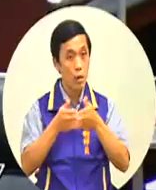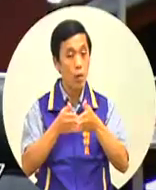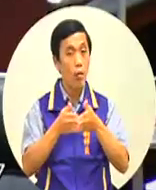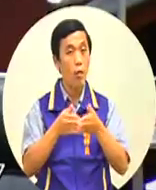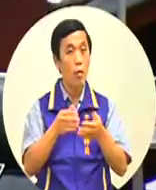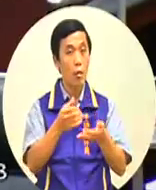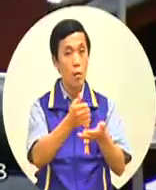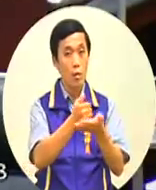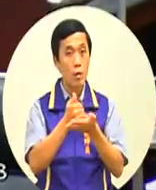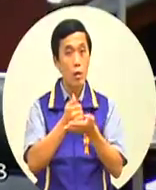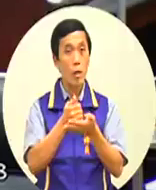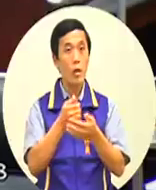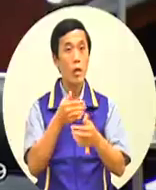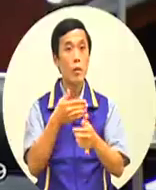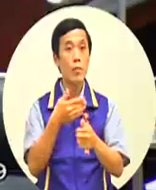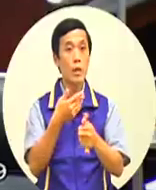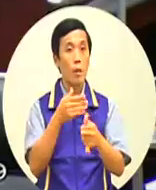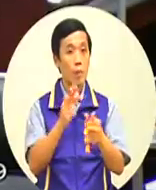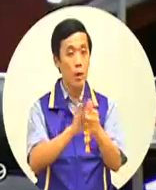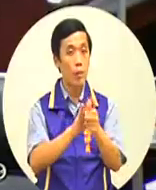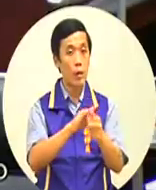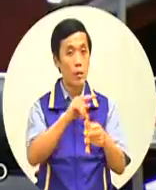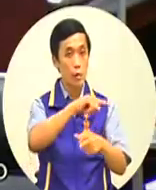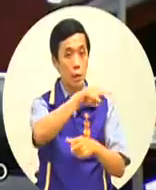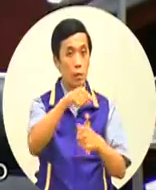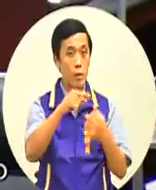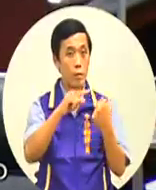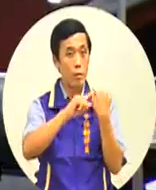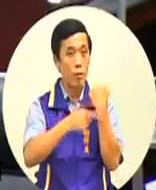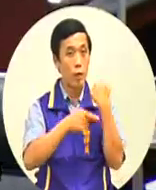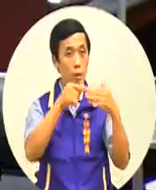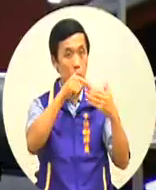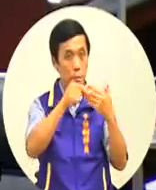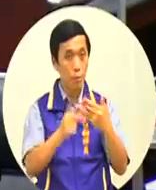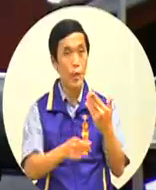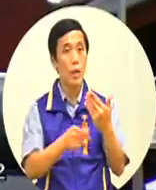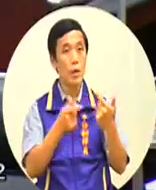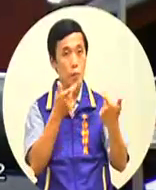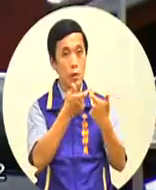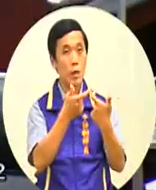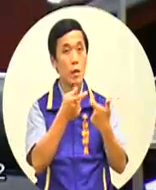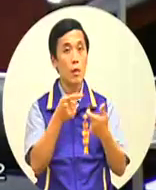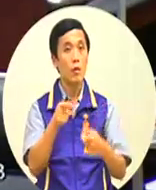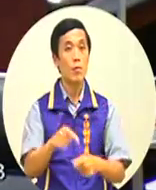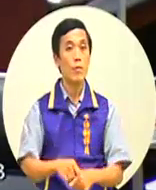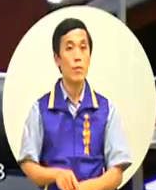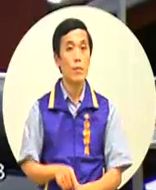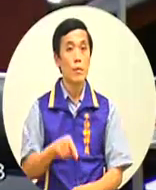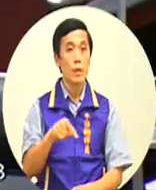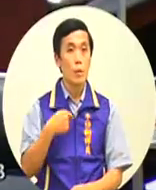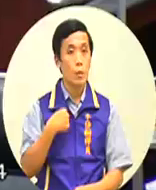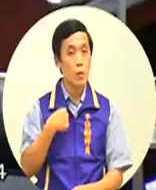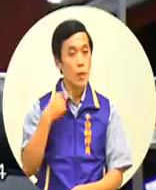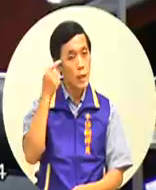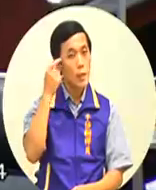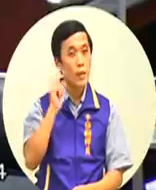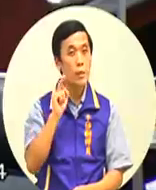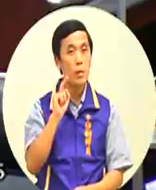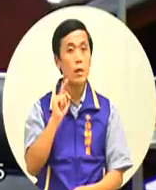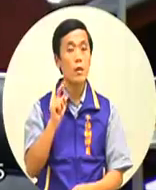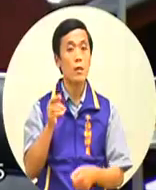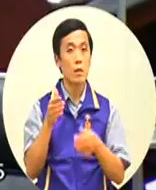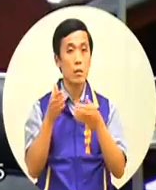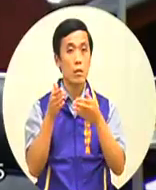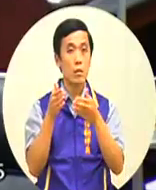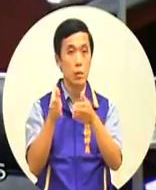啊，互伊合法化。所以讲，我就是咧讲吼，你讲嘛，台湾人其实会几率足低啦。啊，所以讲，我意思讲，